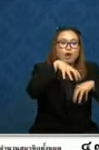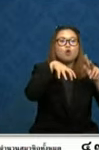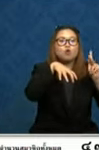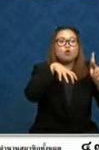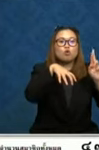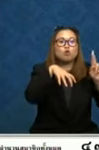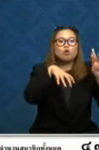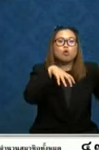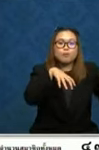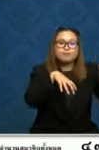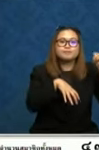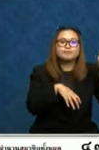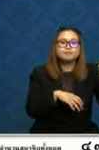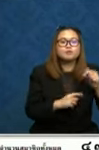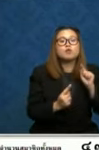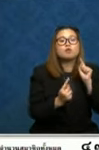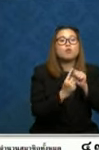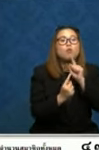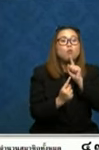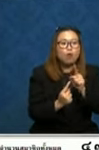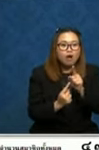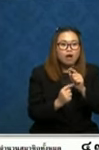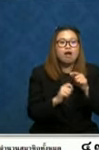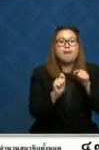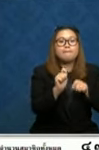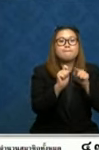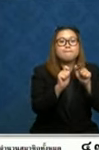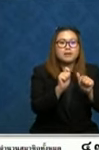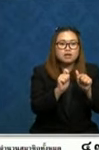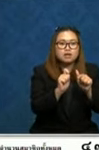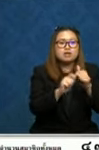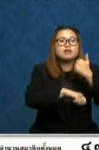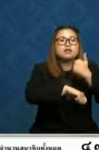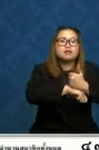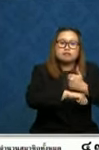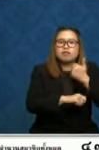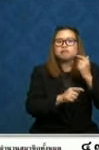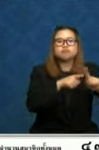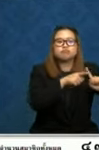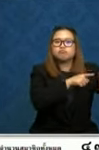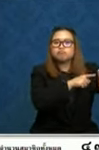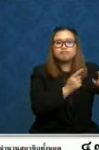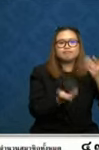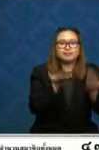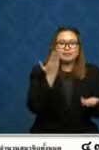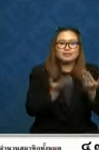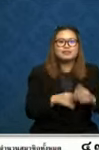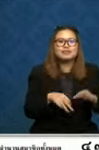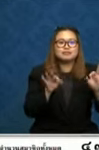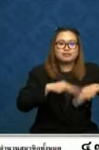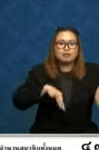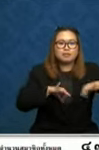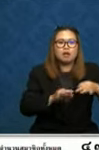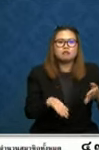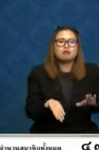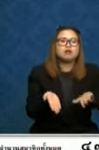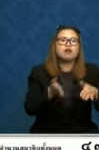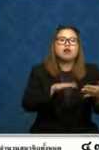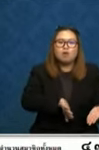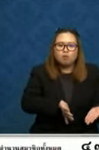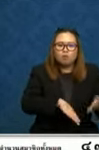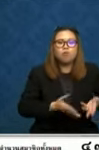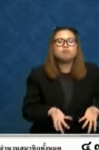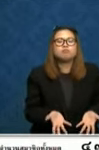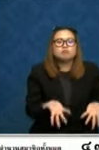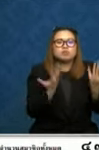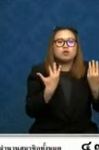เป็นผู้ว่าเป็นนายอำเภอหรือใครก็แล้วแต่ที่มาโดยตำแหน่งนะครับอันนี้ก็ควรจะยกเลิกไป